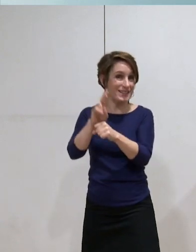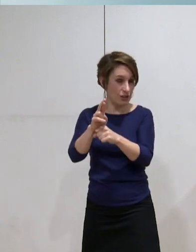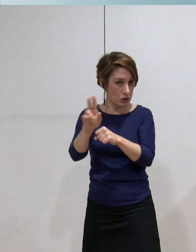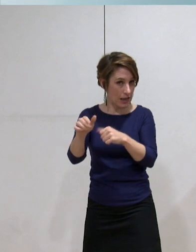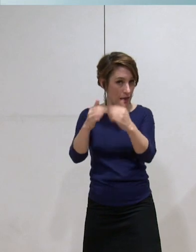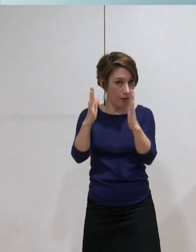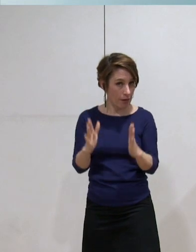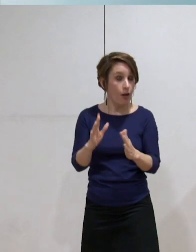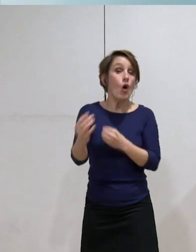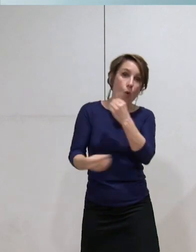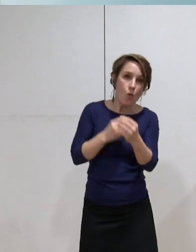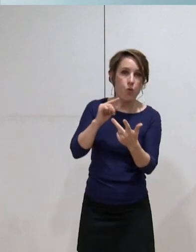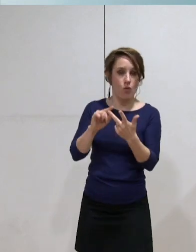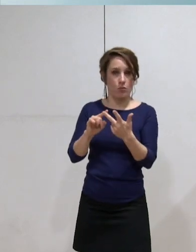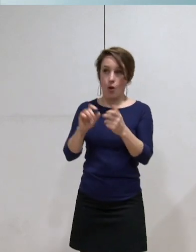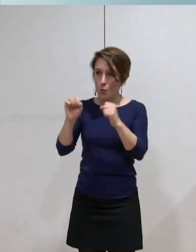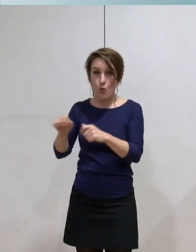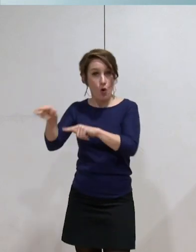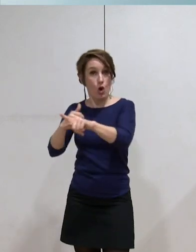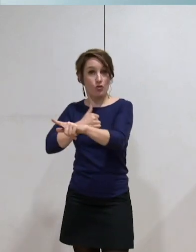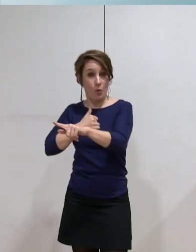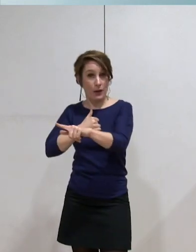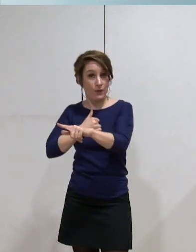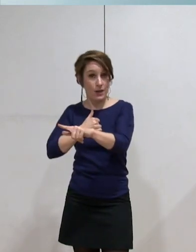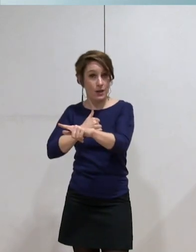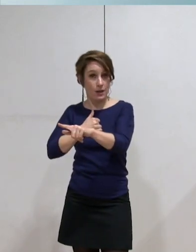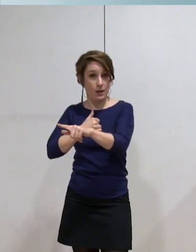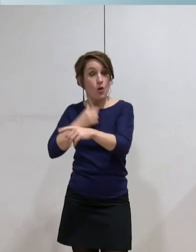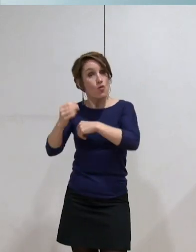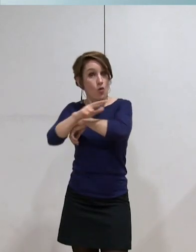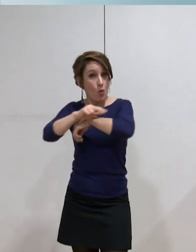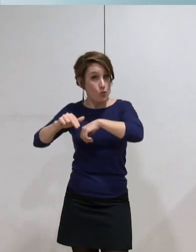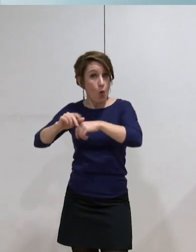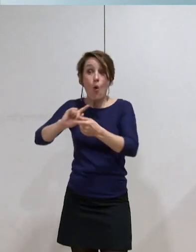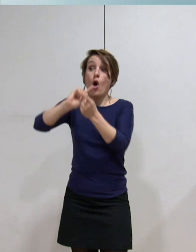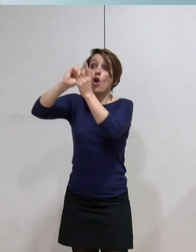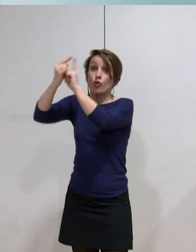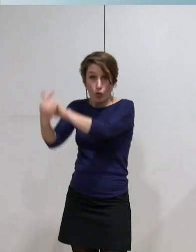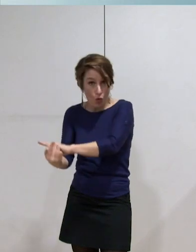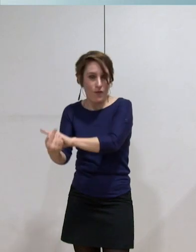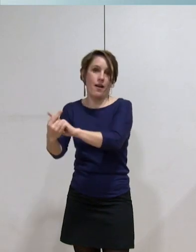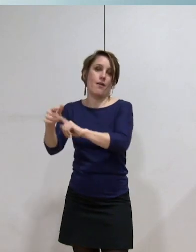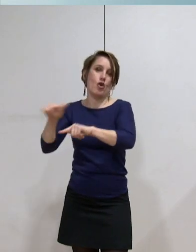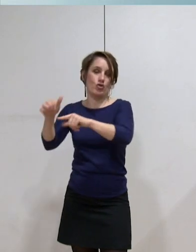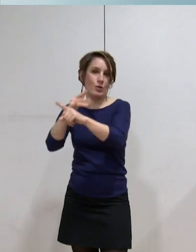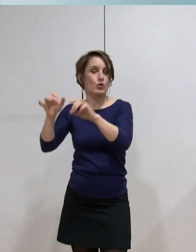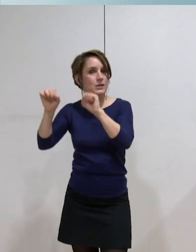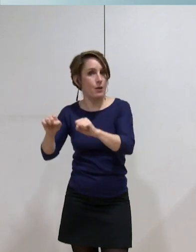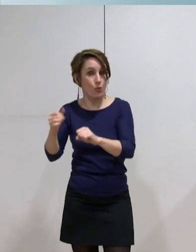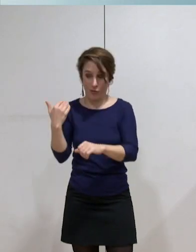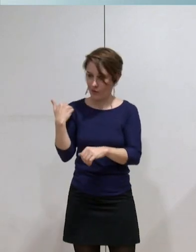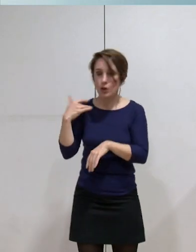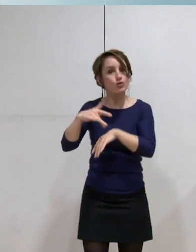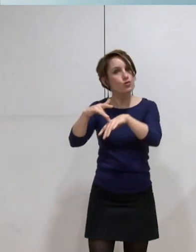comporte également de la bascule de logement privé ou des bureaux et nous avons fait une première opération avec actis que je